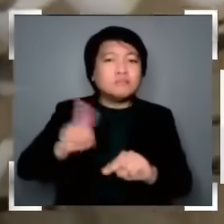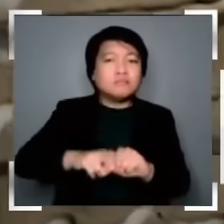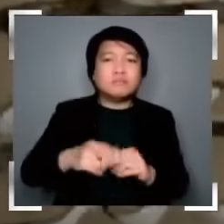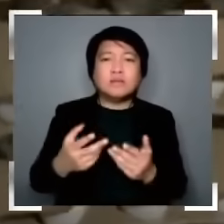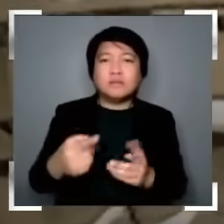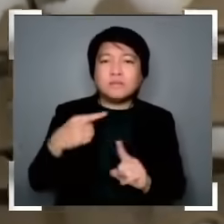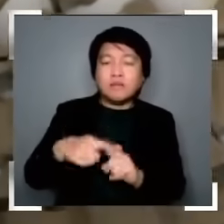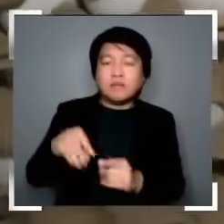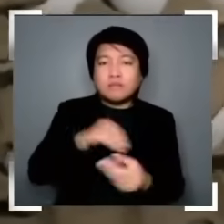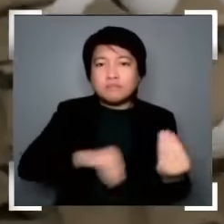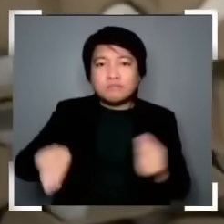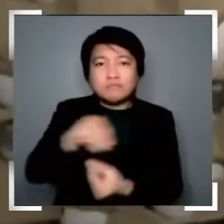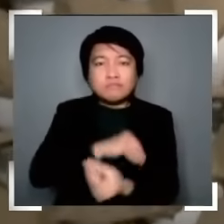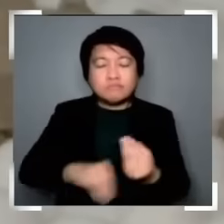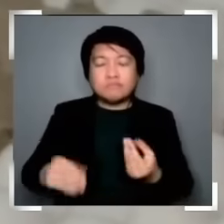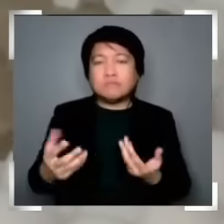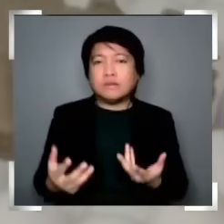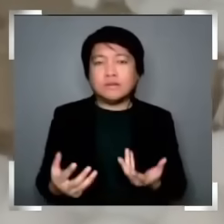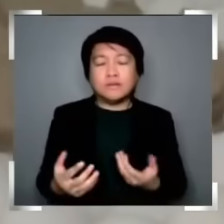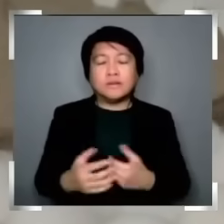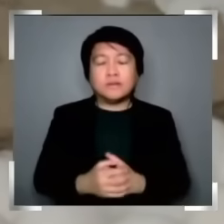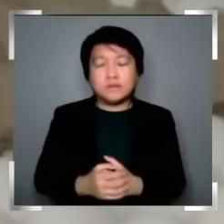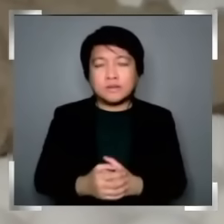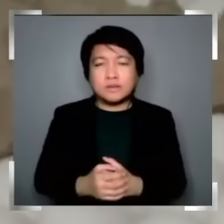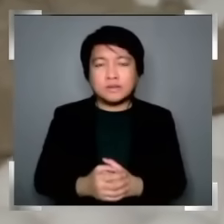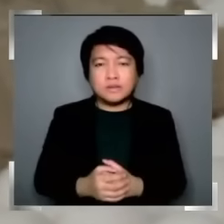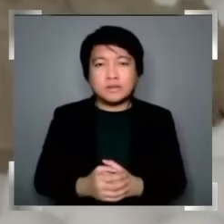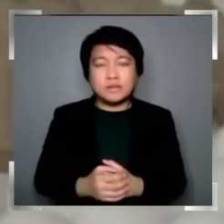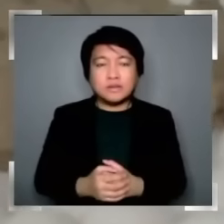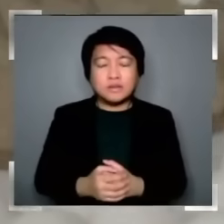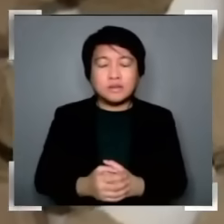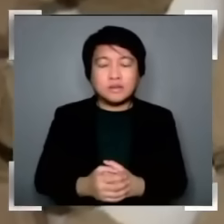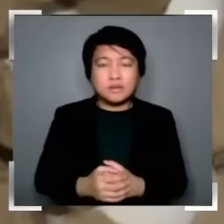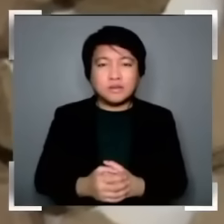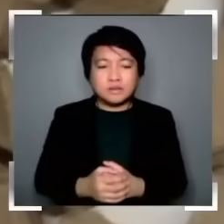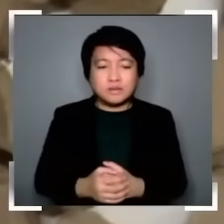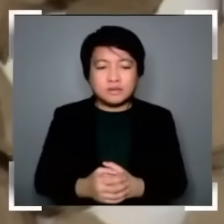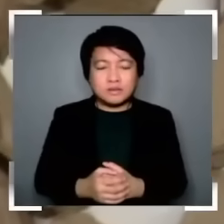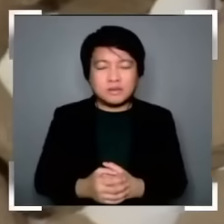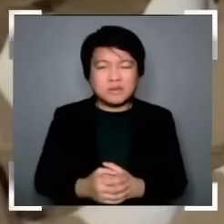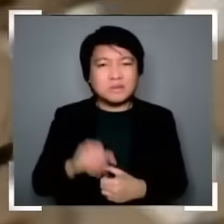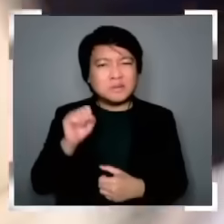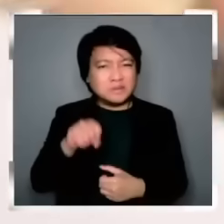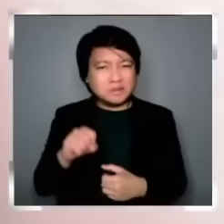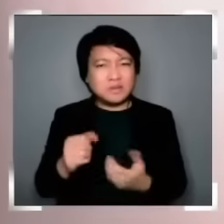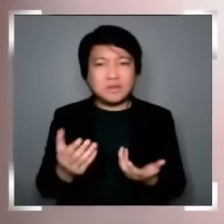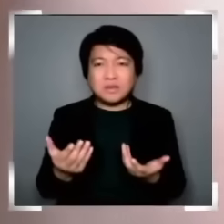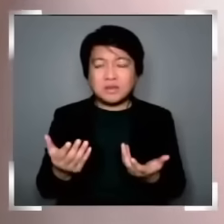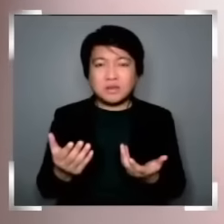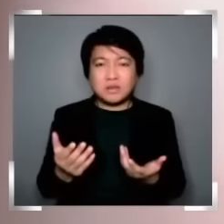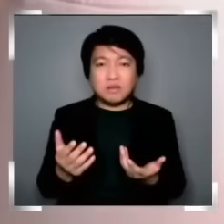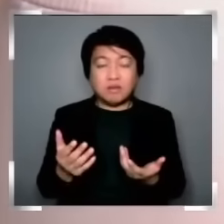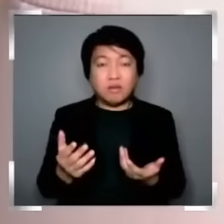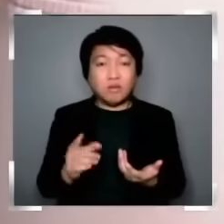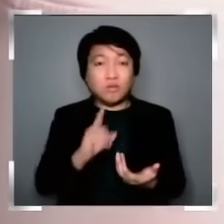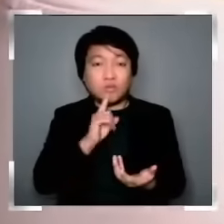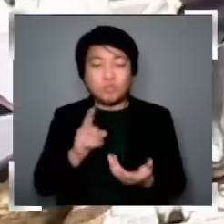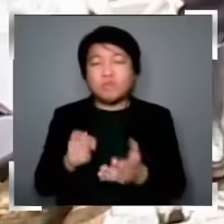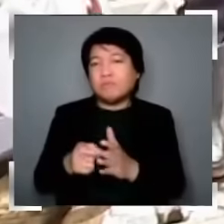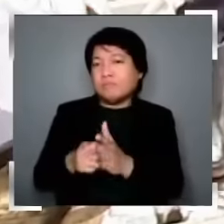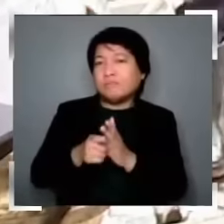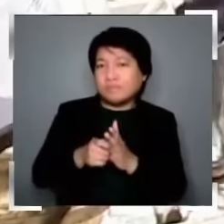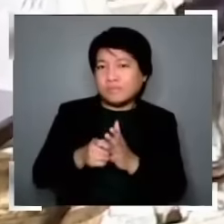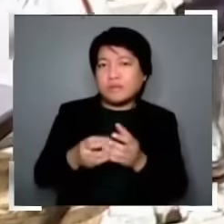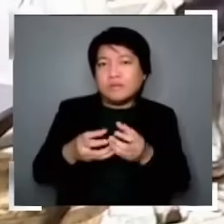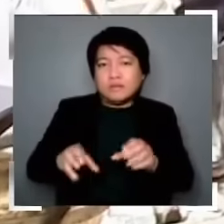ay nagra-ramp na uli sila ng production. So you can expect na lalapas na uli sa demand. Para sa GMA Integrated